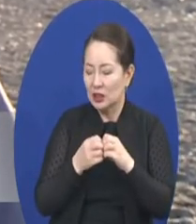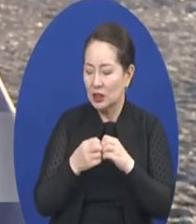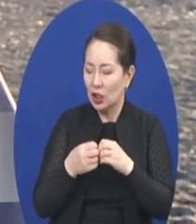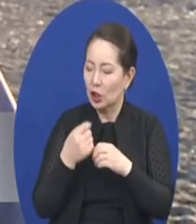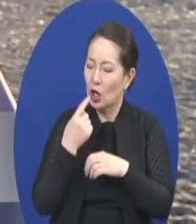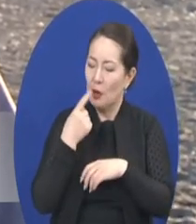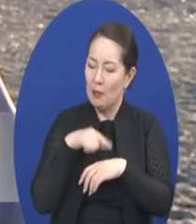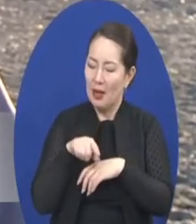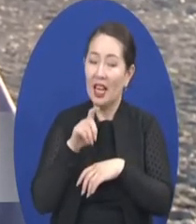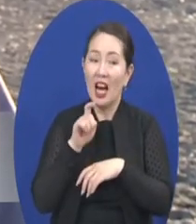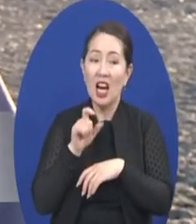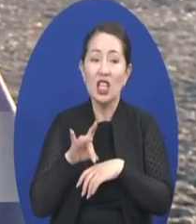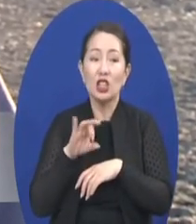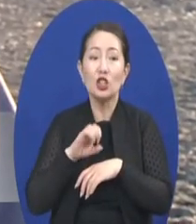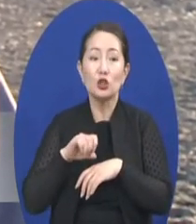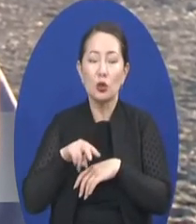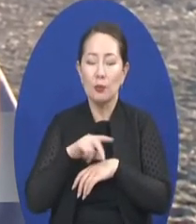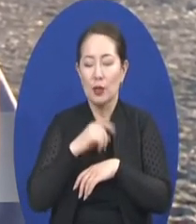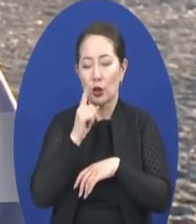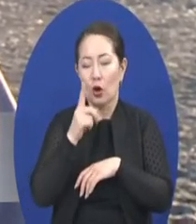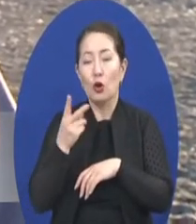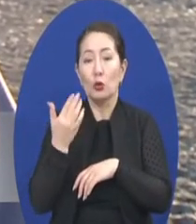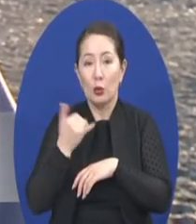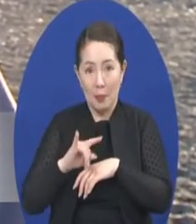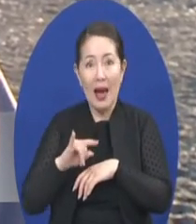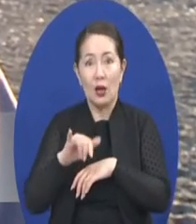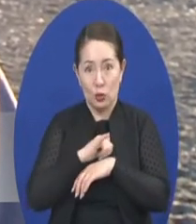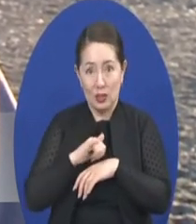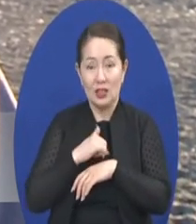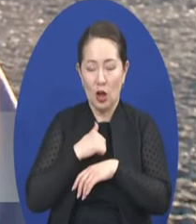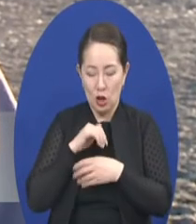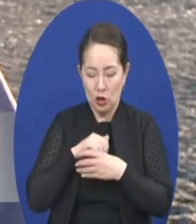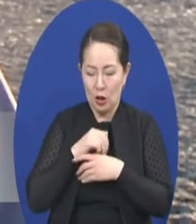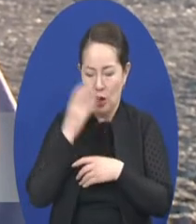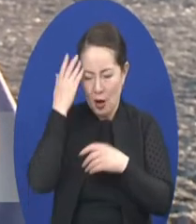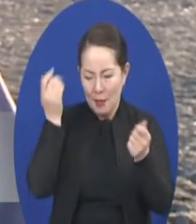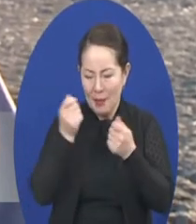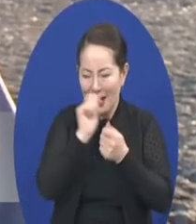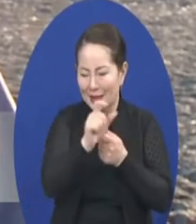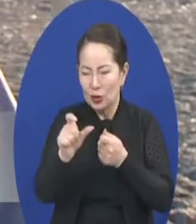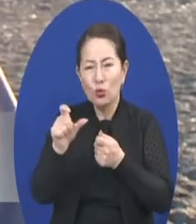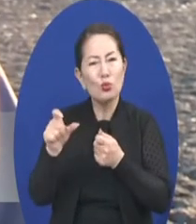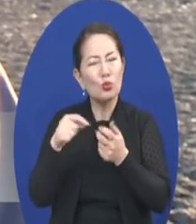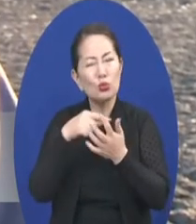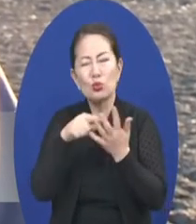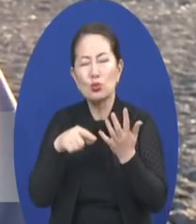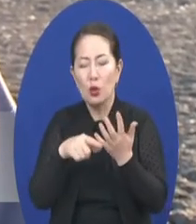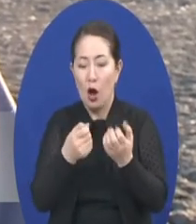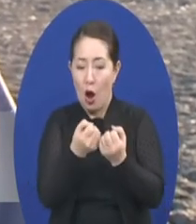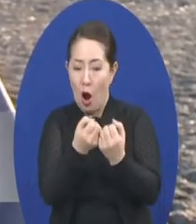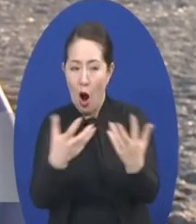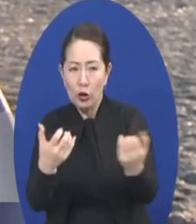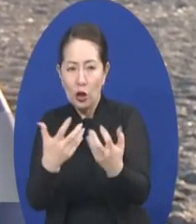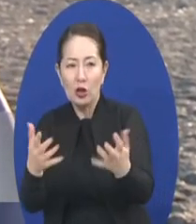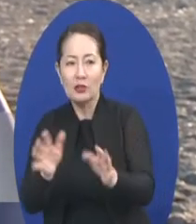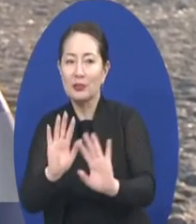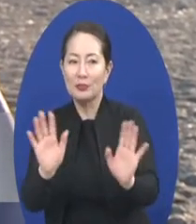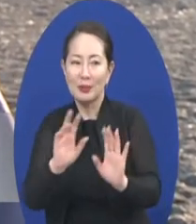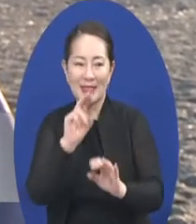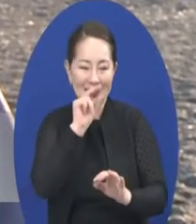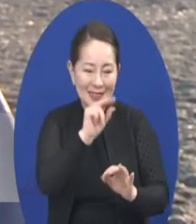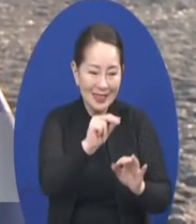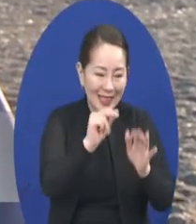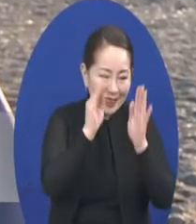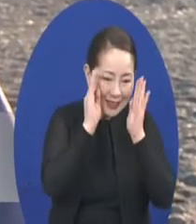Малын тоогоор орж байгаа. За малчдыг бол бид нэр хамгийн гол нь малаа олон өсөх тал дээр нь биш аль болохоор